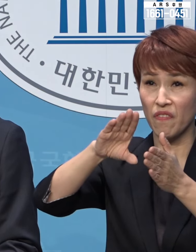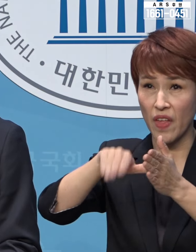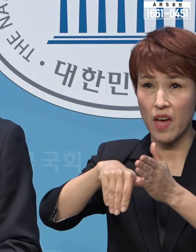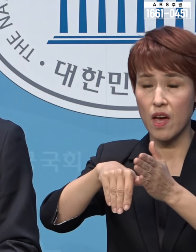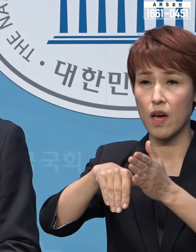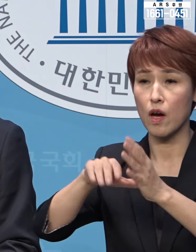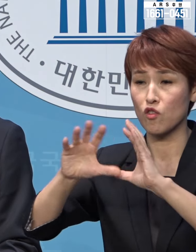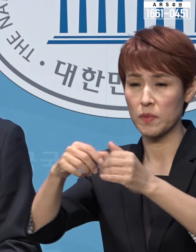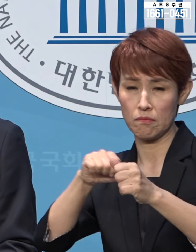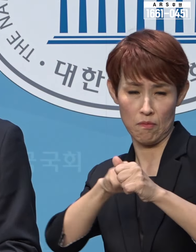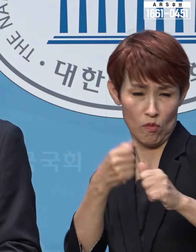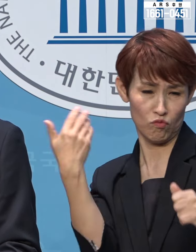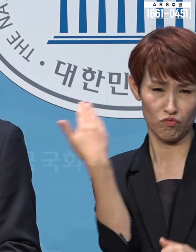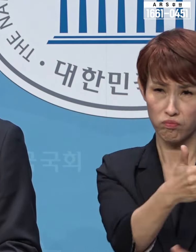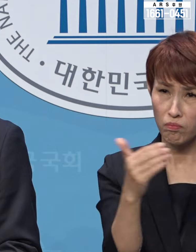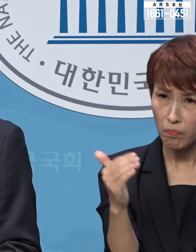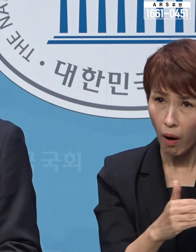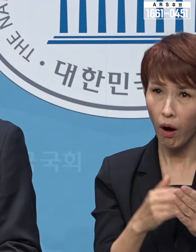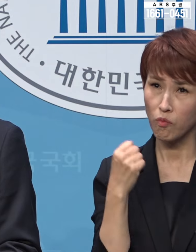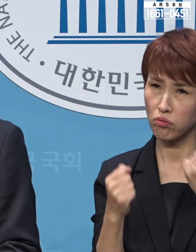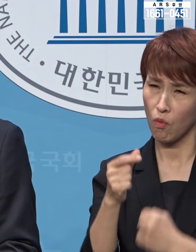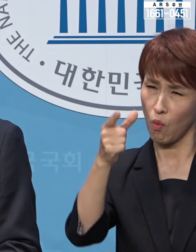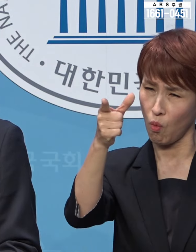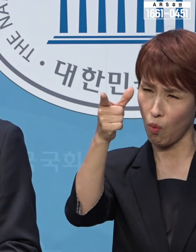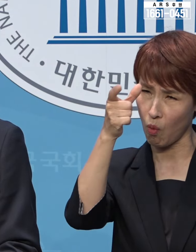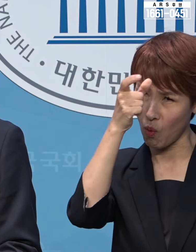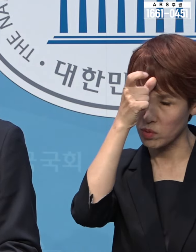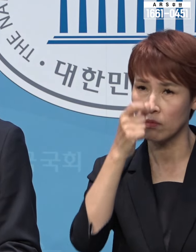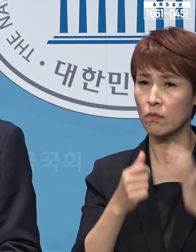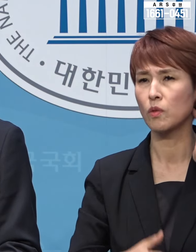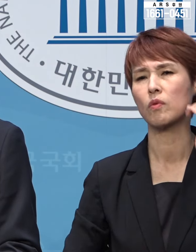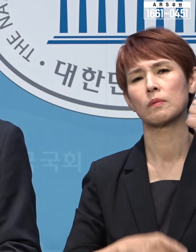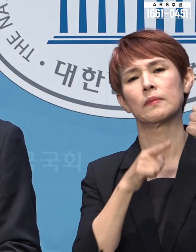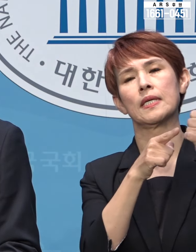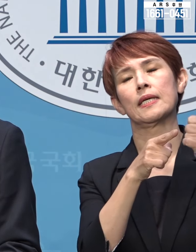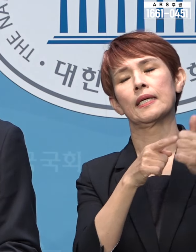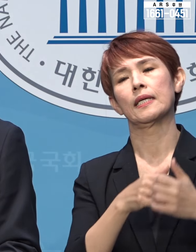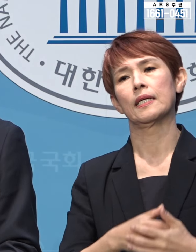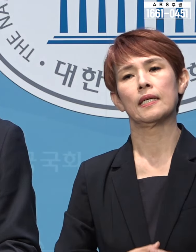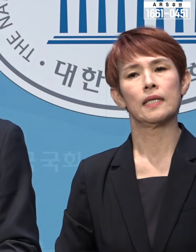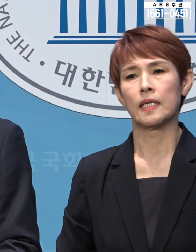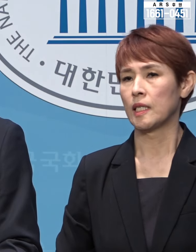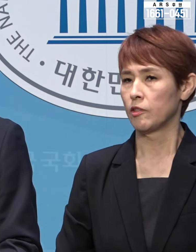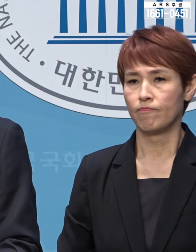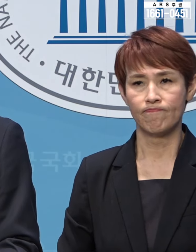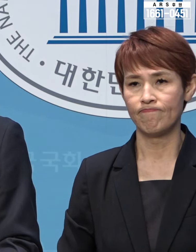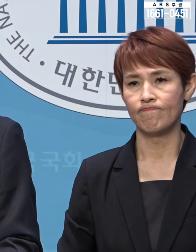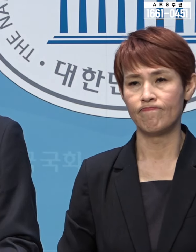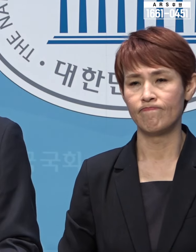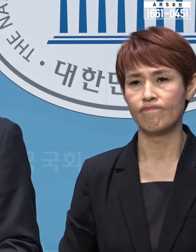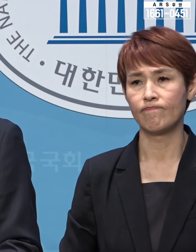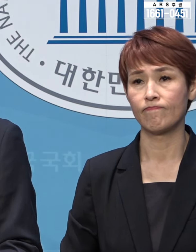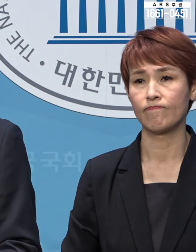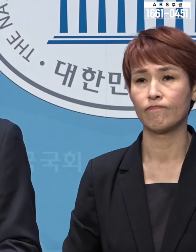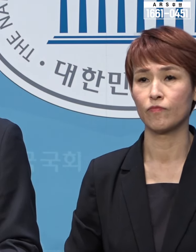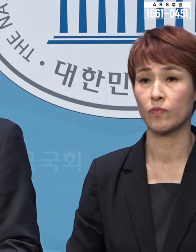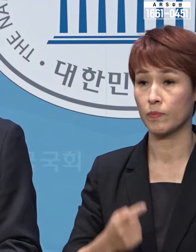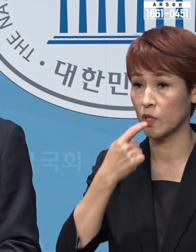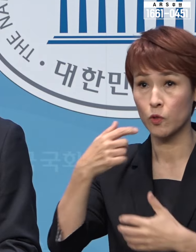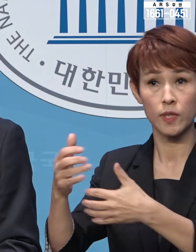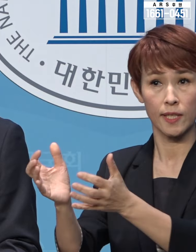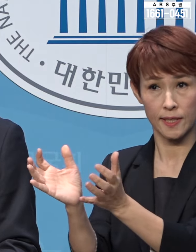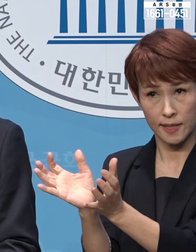회처리 맞고도 고집을 부리는 대통령의 모습이었습니다 우리